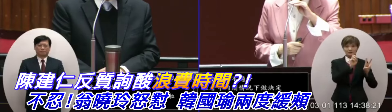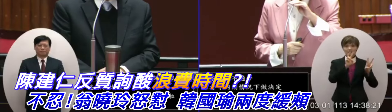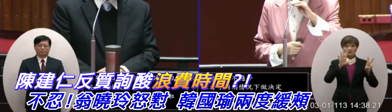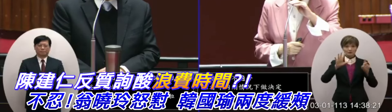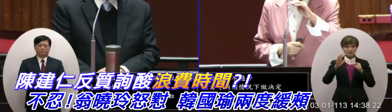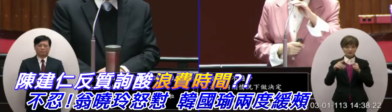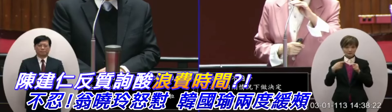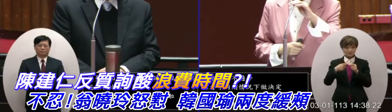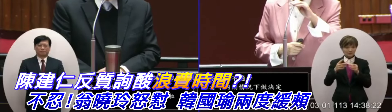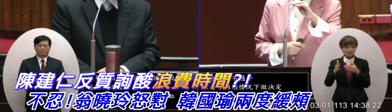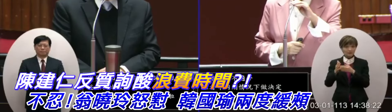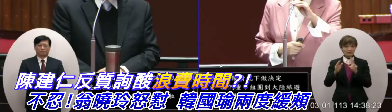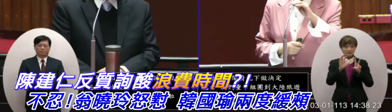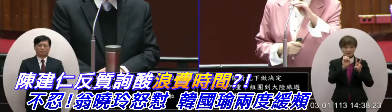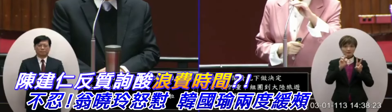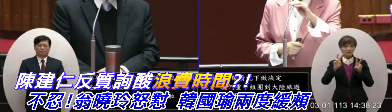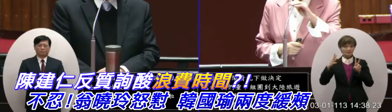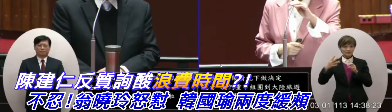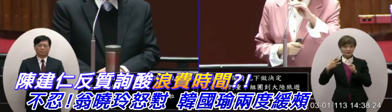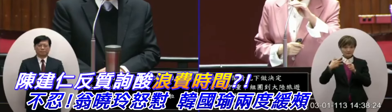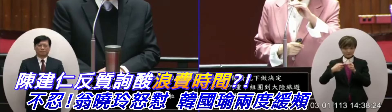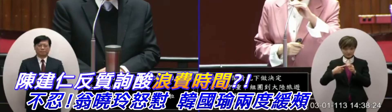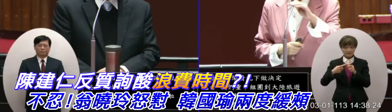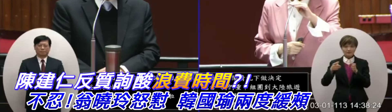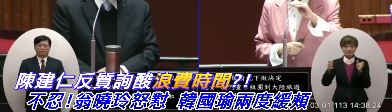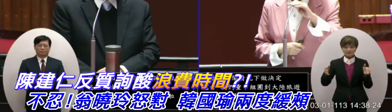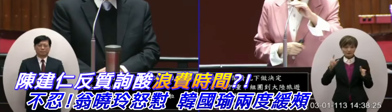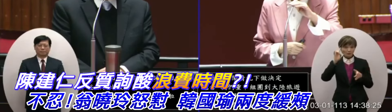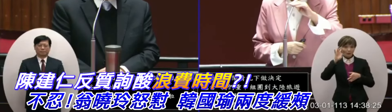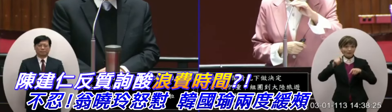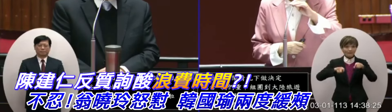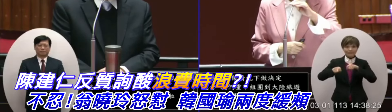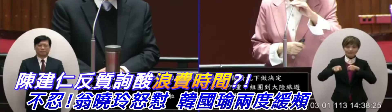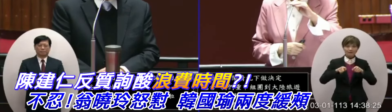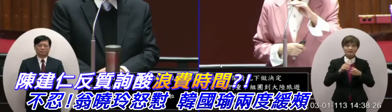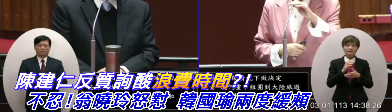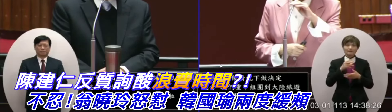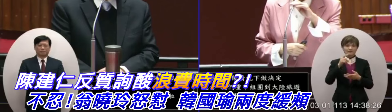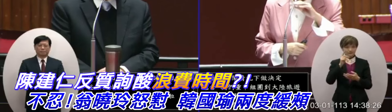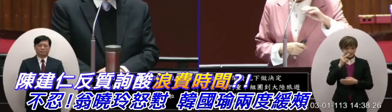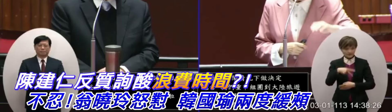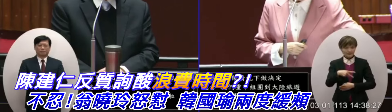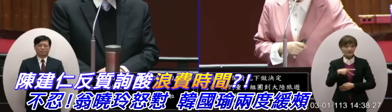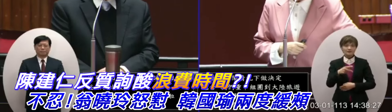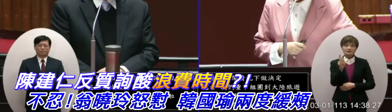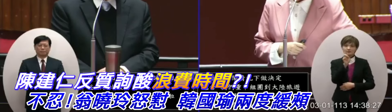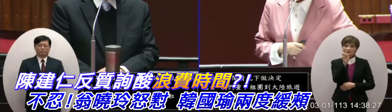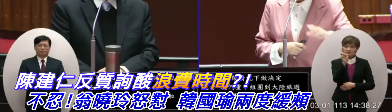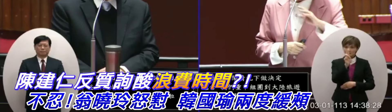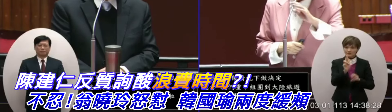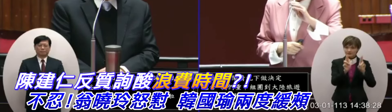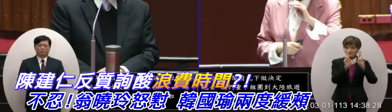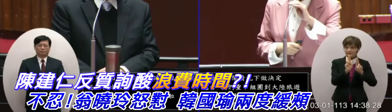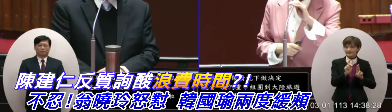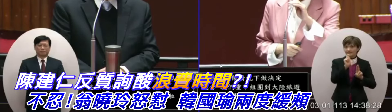2025年到2028年的地方创生计划，以及又陆陆续续的提出了一些重大的法案，像电子签章法，还有全